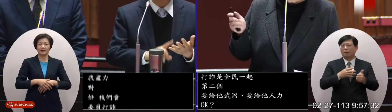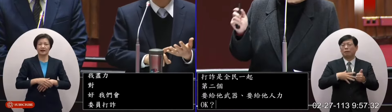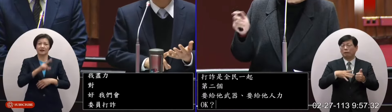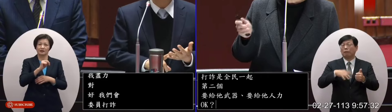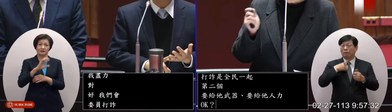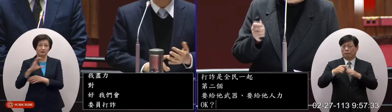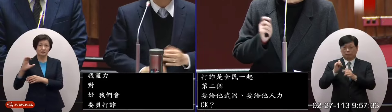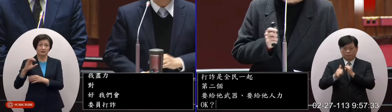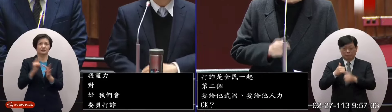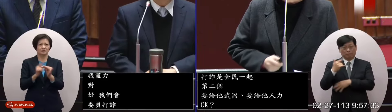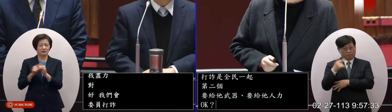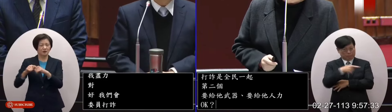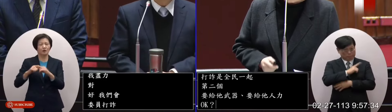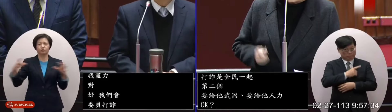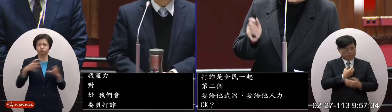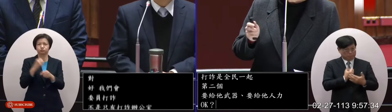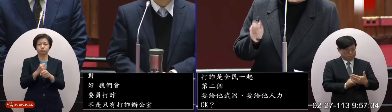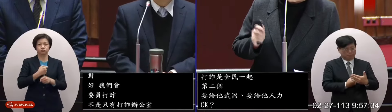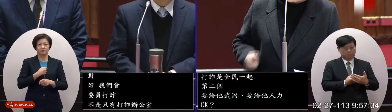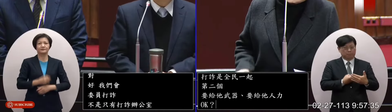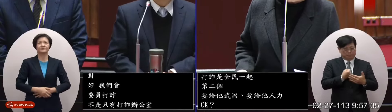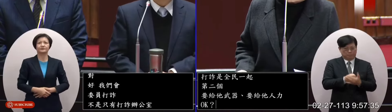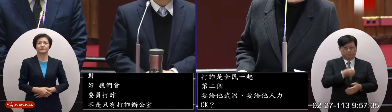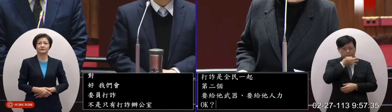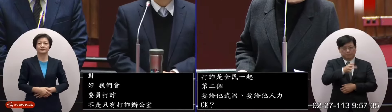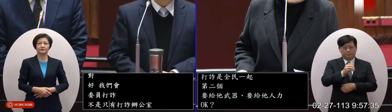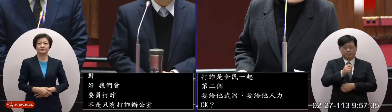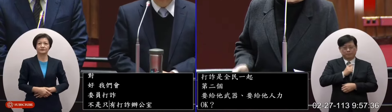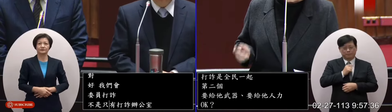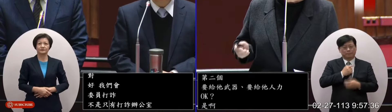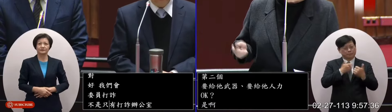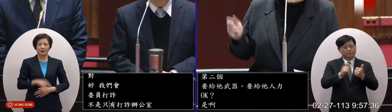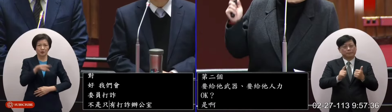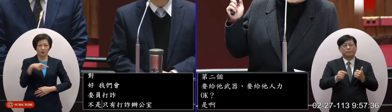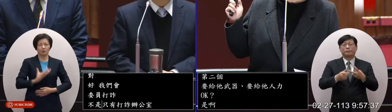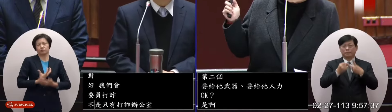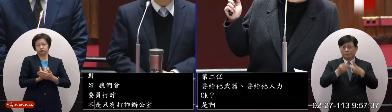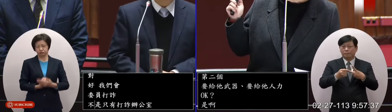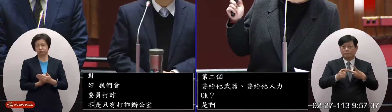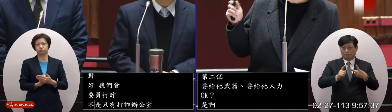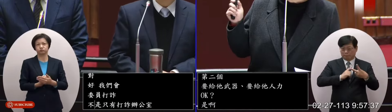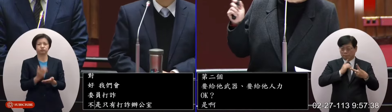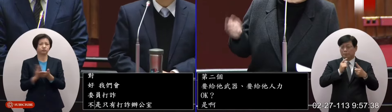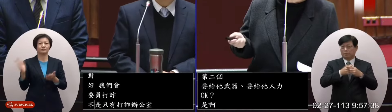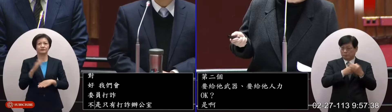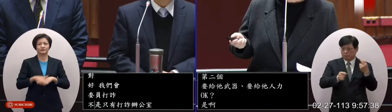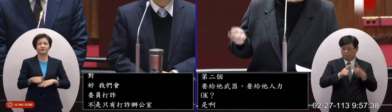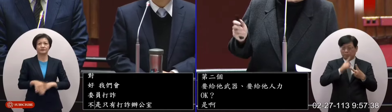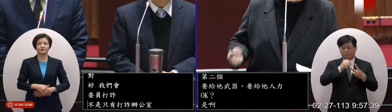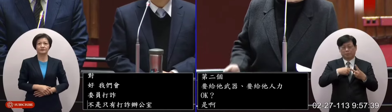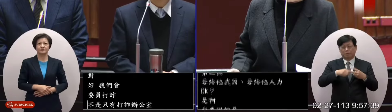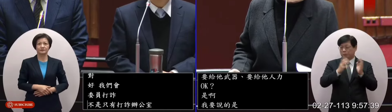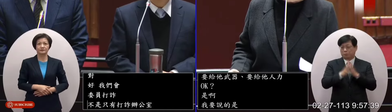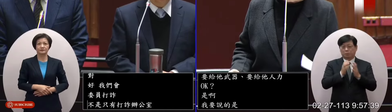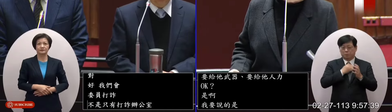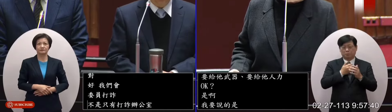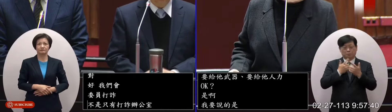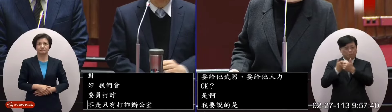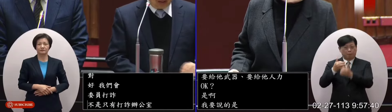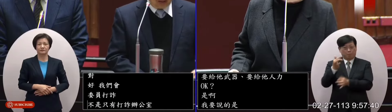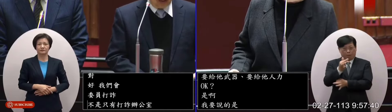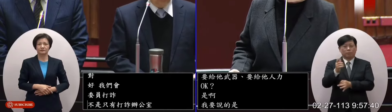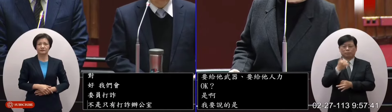人民在看你的决心，人民在看你的做法。 我们 第二个要给他充足的人力跟设备，他才能